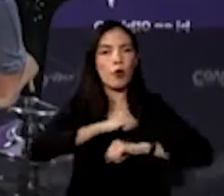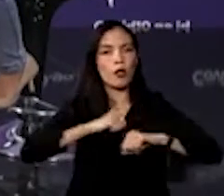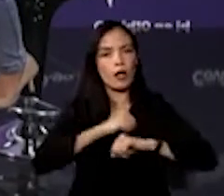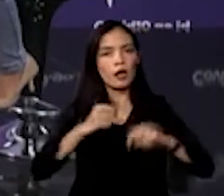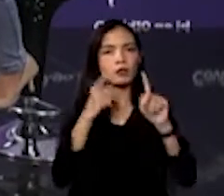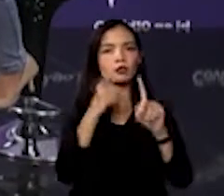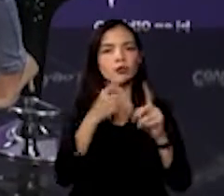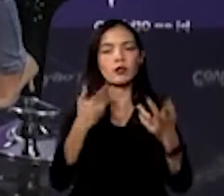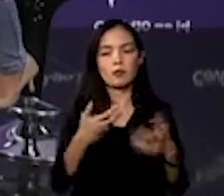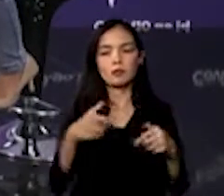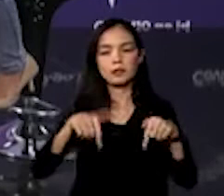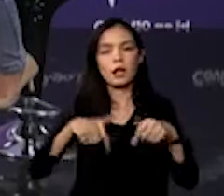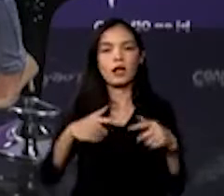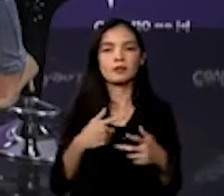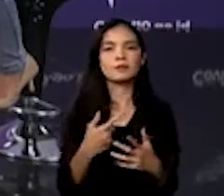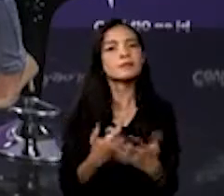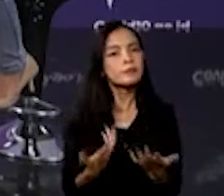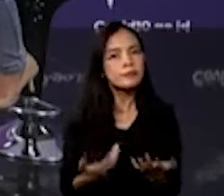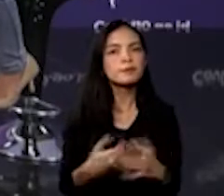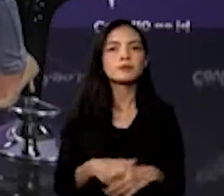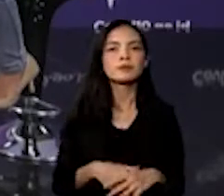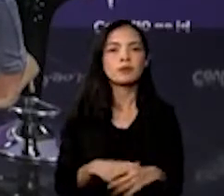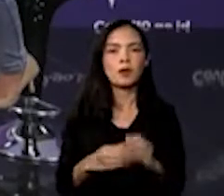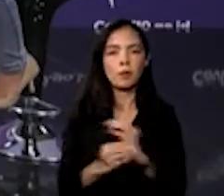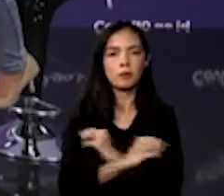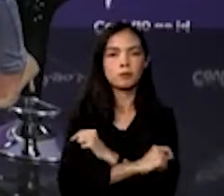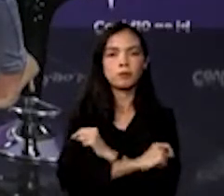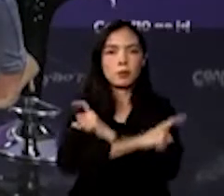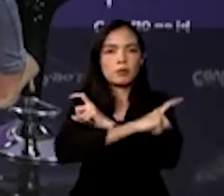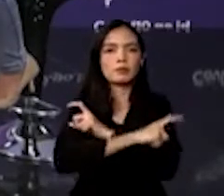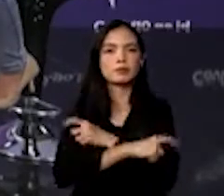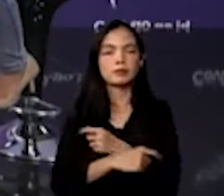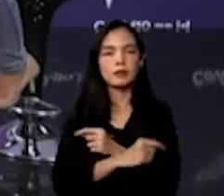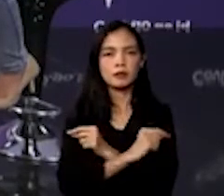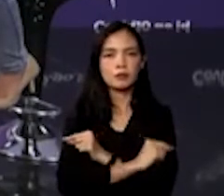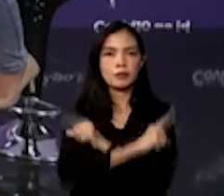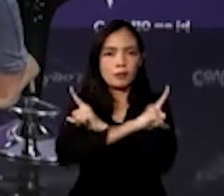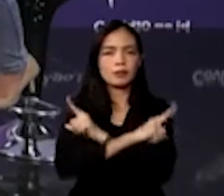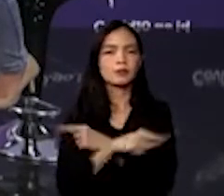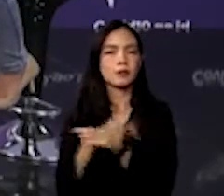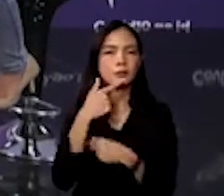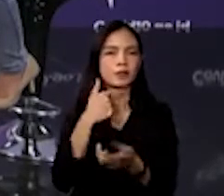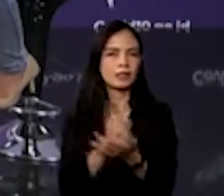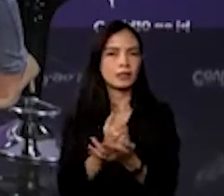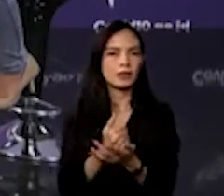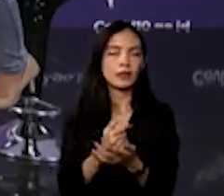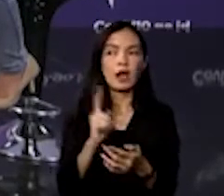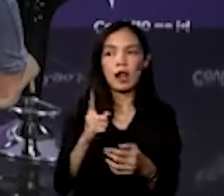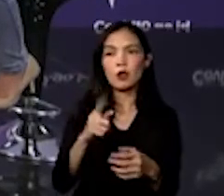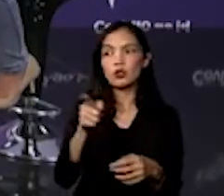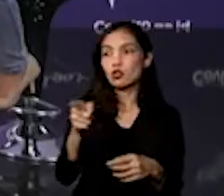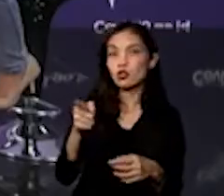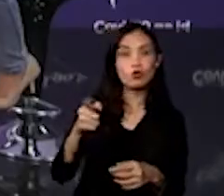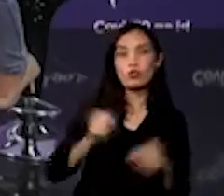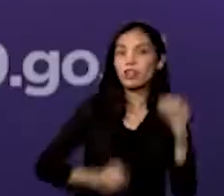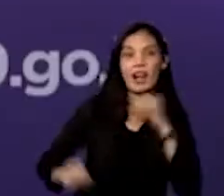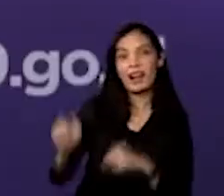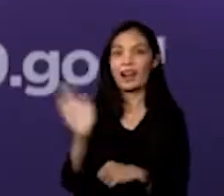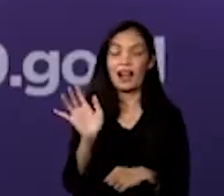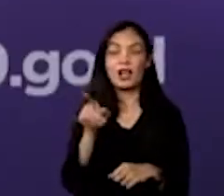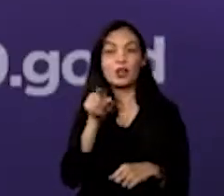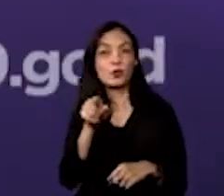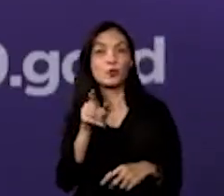sekarang ini untuk meningkatkan kekebalan imunitas itu penting ya kalau you enggak bergerak you Enggak ini